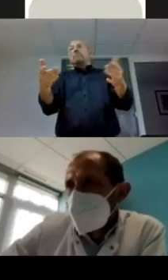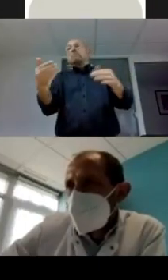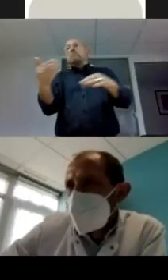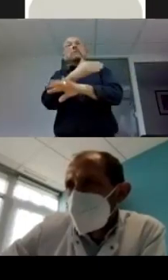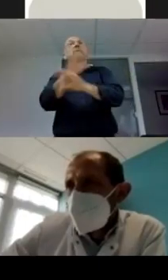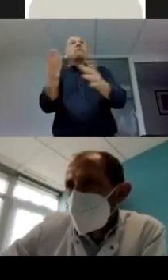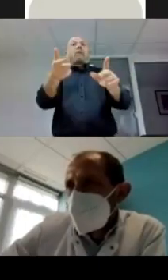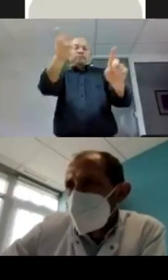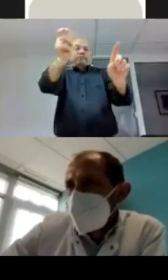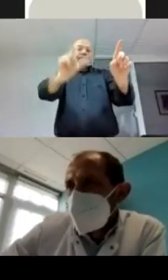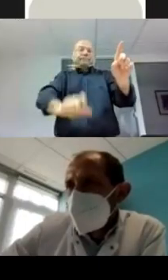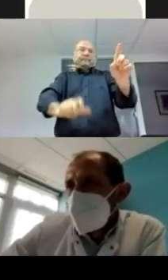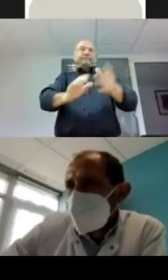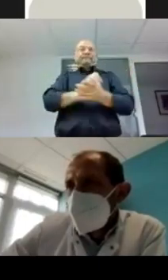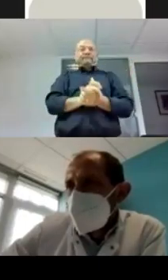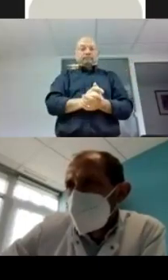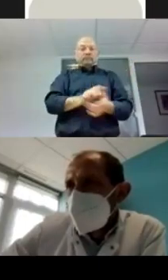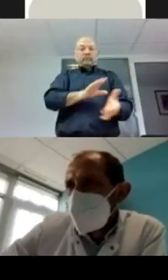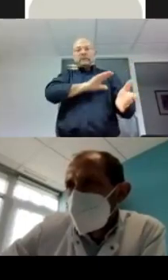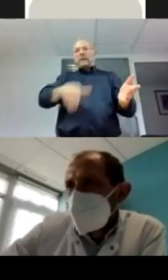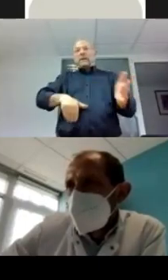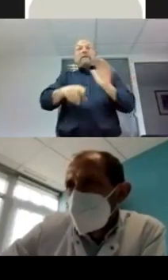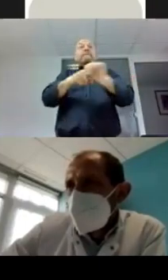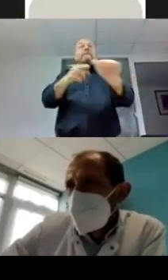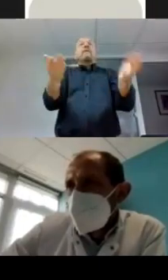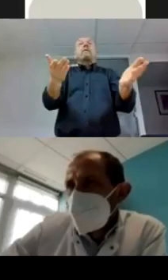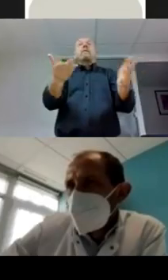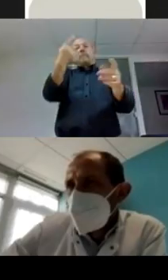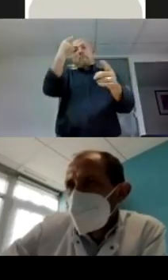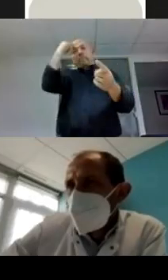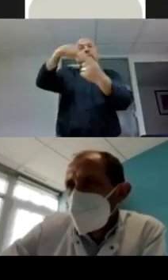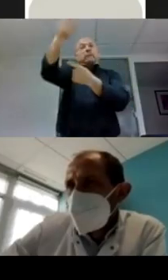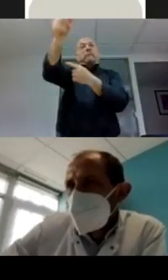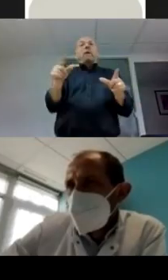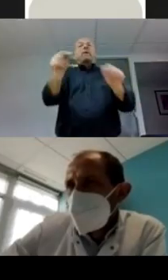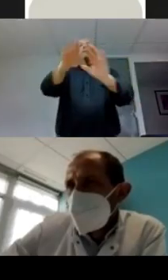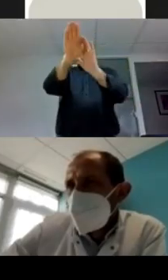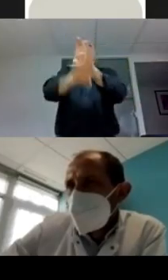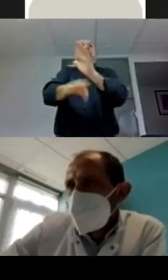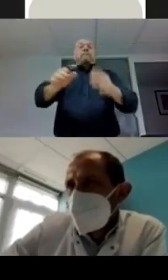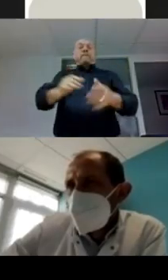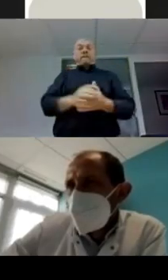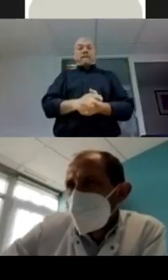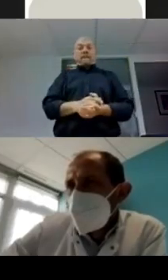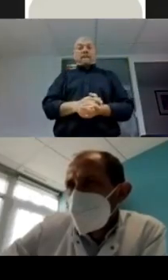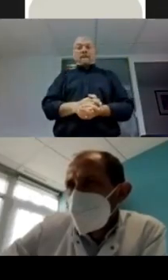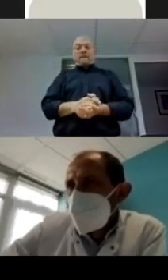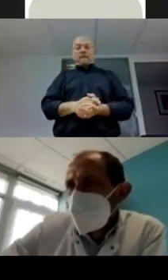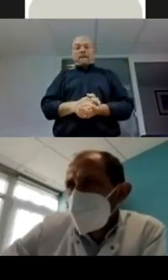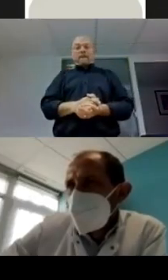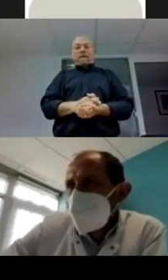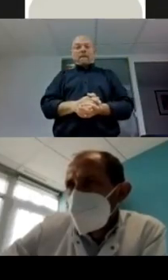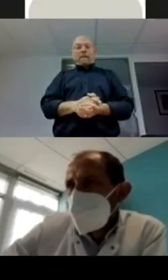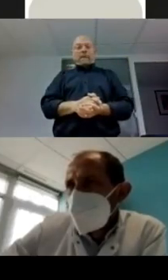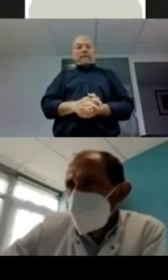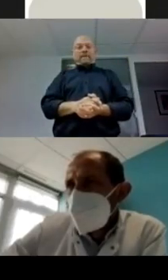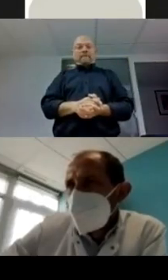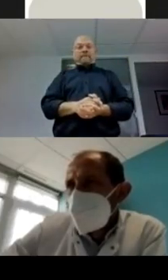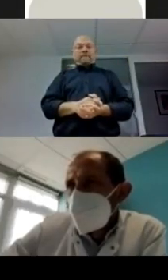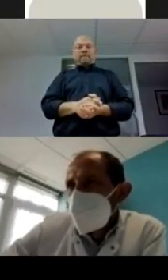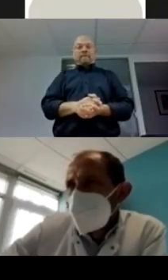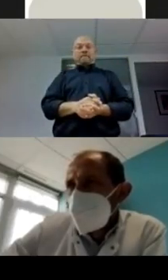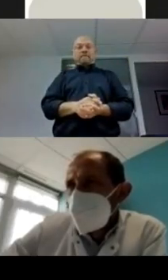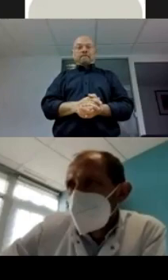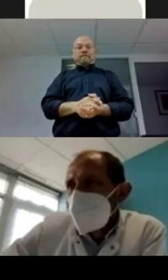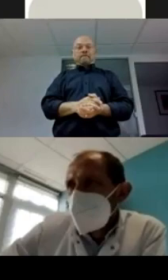de la participation et des résultats de ces dépistages. Et je vous dirai un mot des plans d'action de ce programme